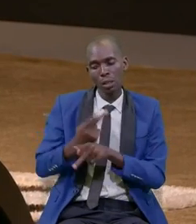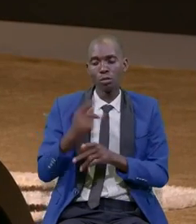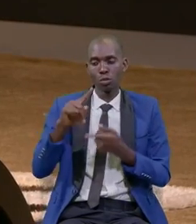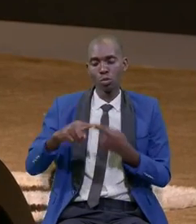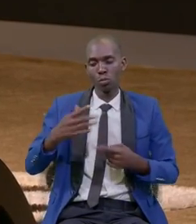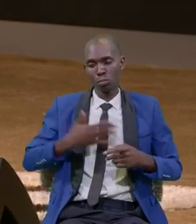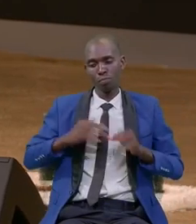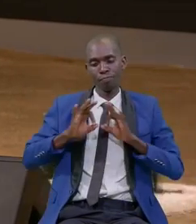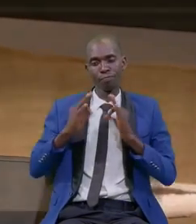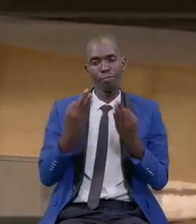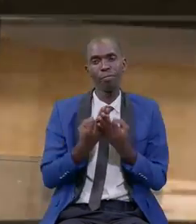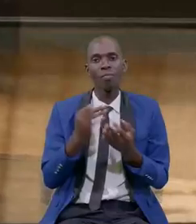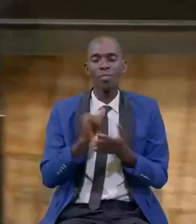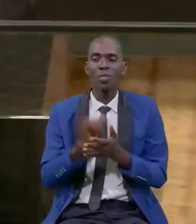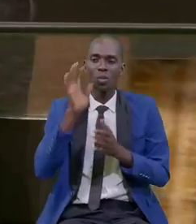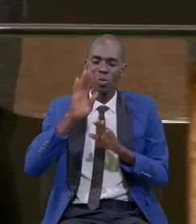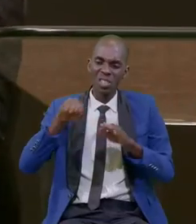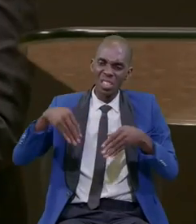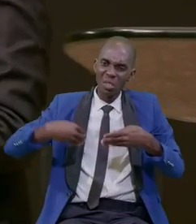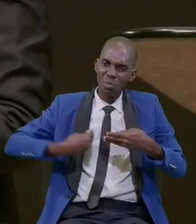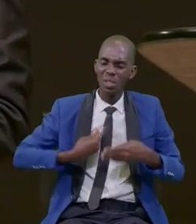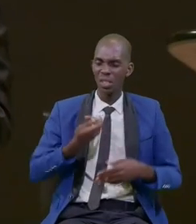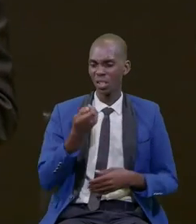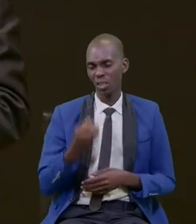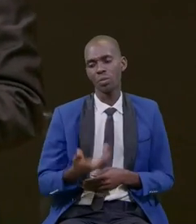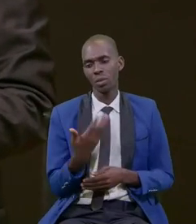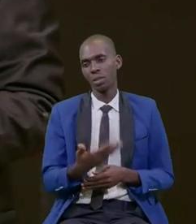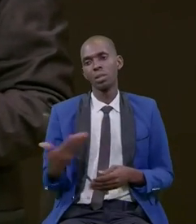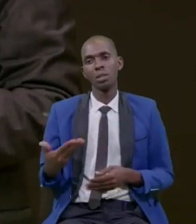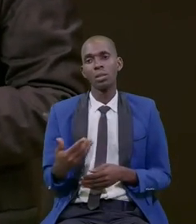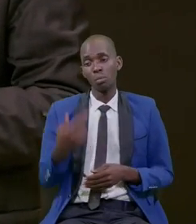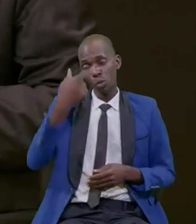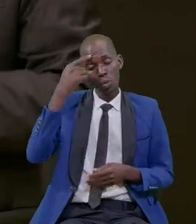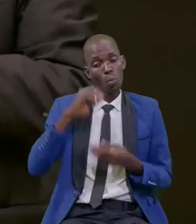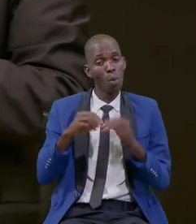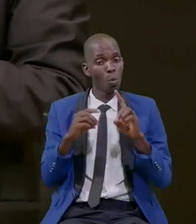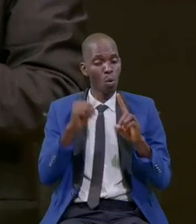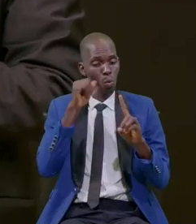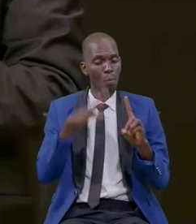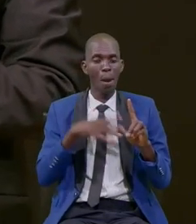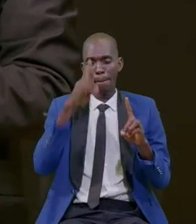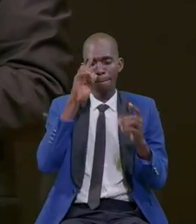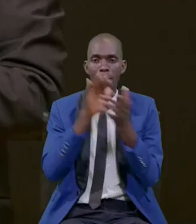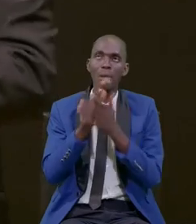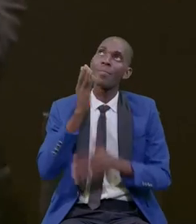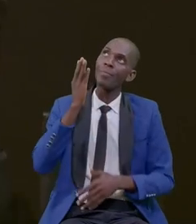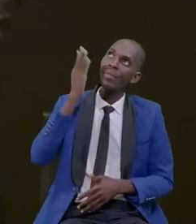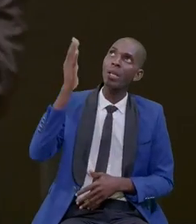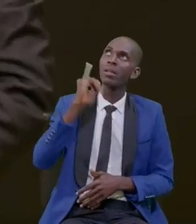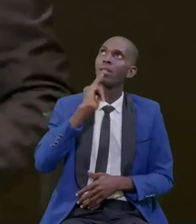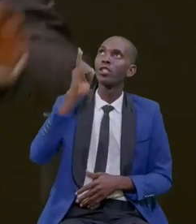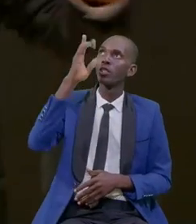et donnez-moi l'assurance. Tout d'abord, elle a cru en Dieu. Qu'il